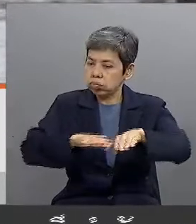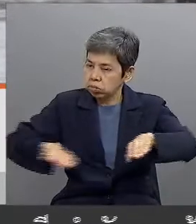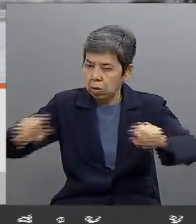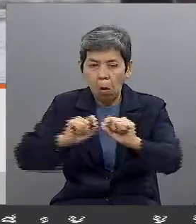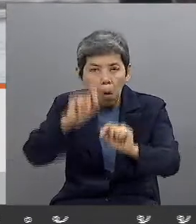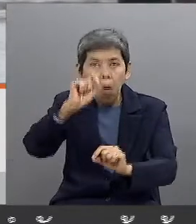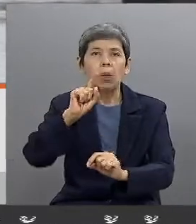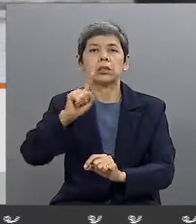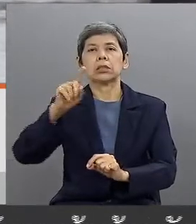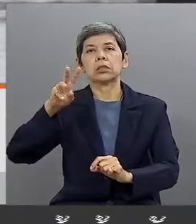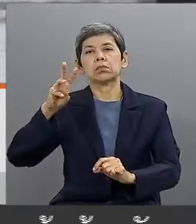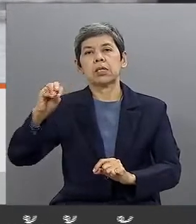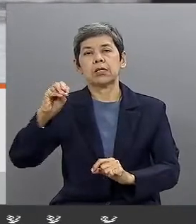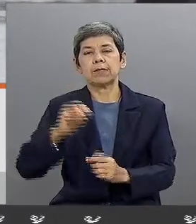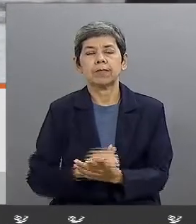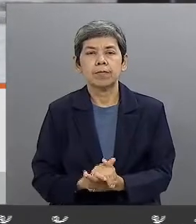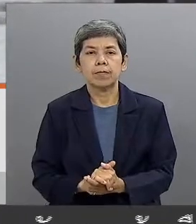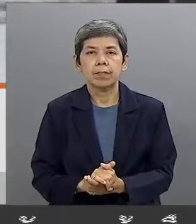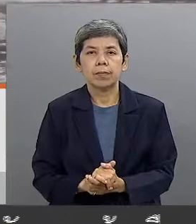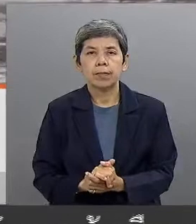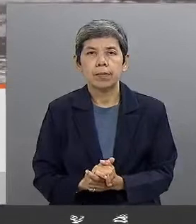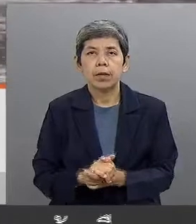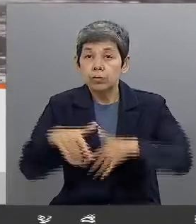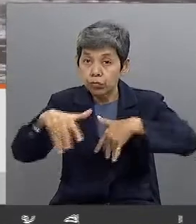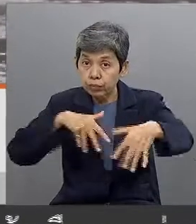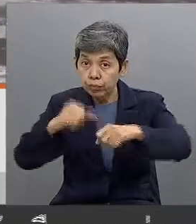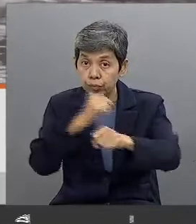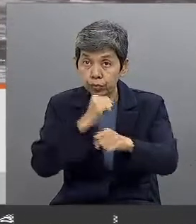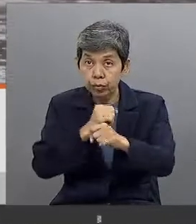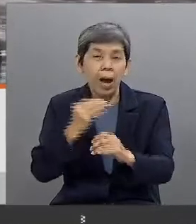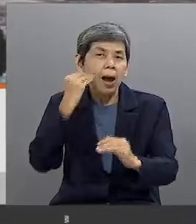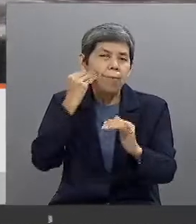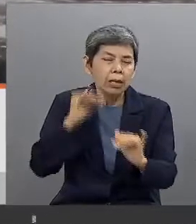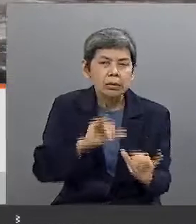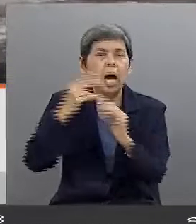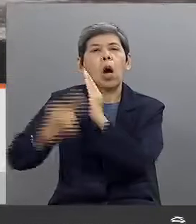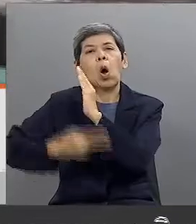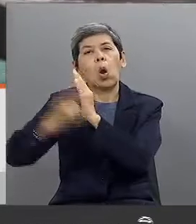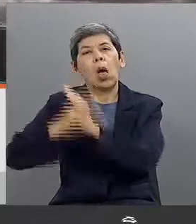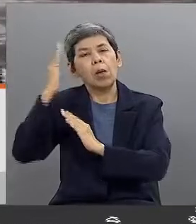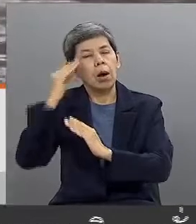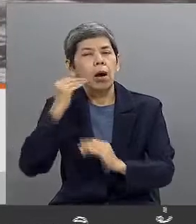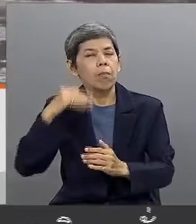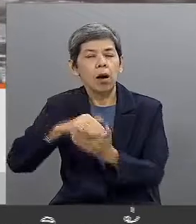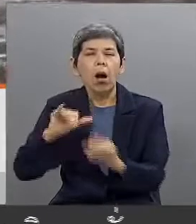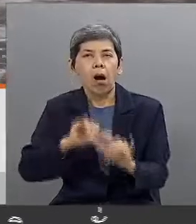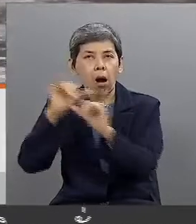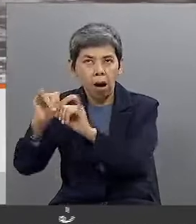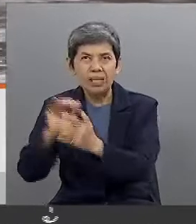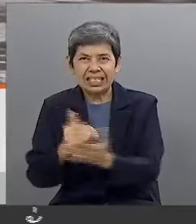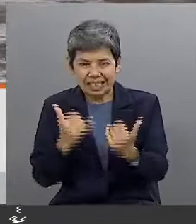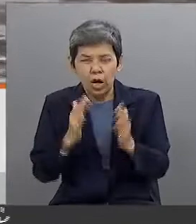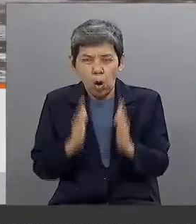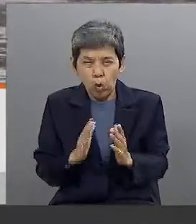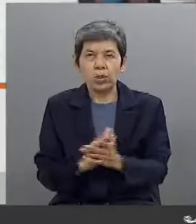ตรชาวบ้านที่อพยพจากบ้านไปเมื่อคืนนี้ก็ต้องไปเช่าโรงแรมแทนการไปอยู่ศูนย์อพยพตอนนี้หลายคนทยอยกลับบ้